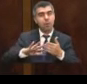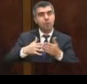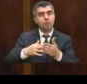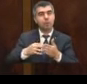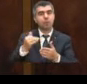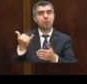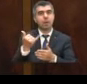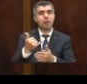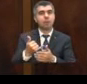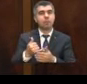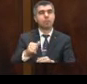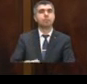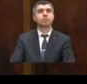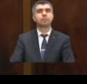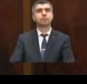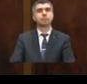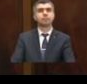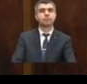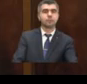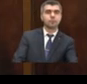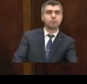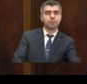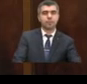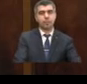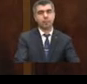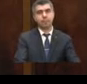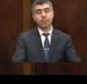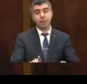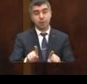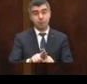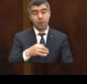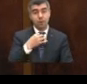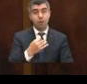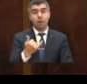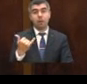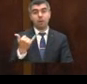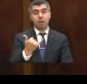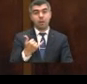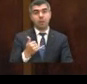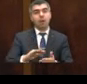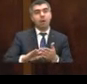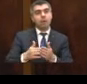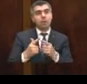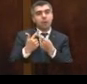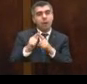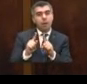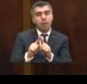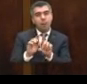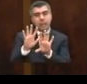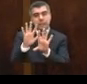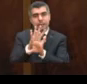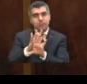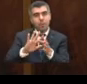انتخابية حالية. وعليه نقول بأن الفرصة باتت مواتية لإزالة كل غبش بشأن